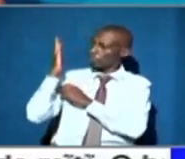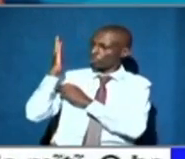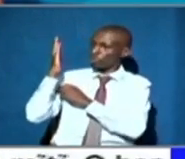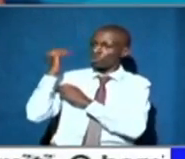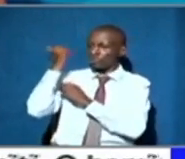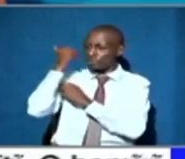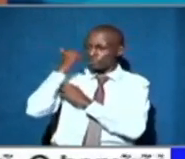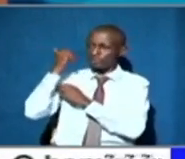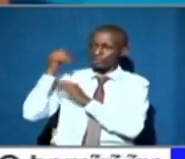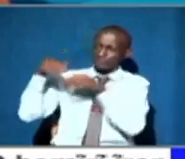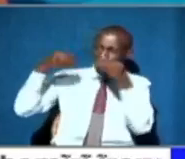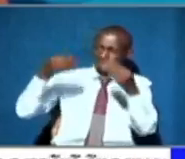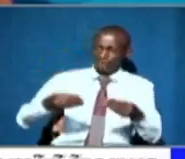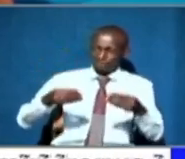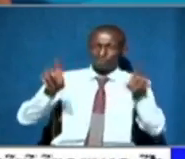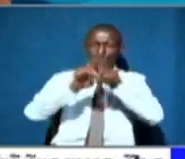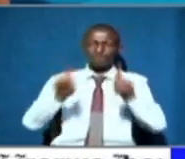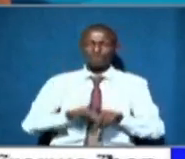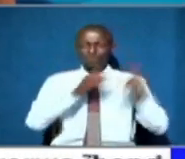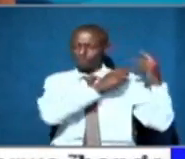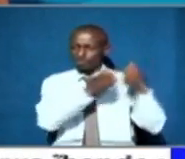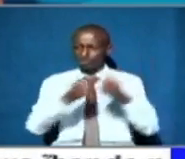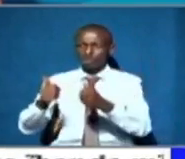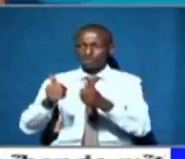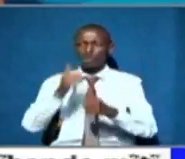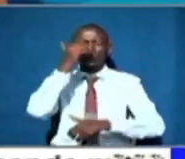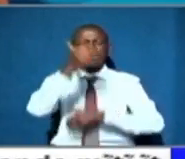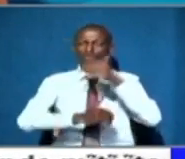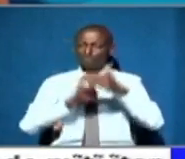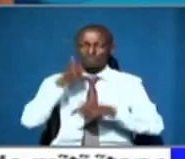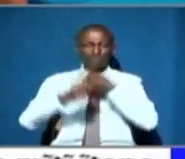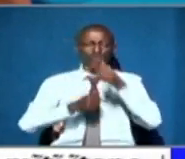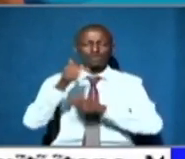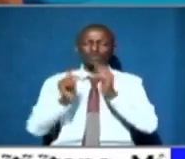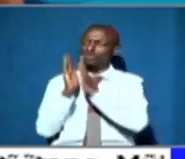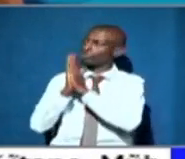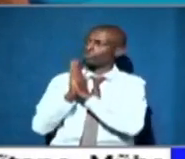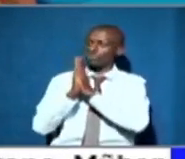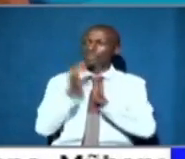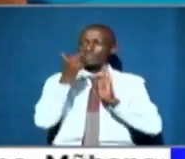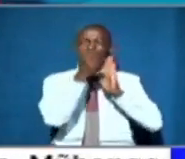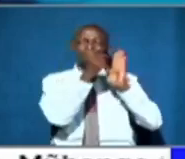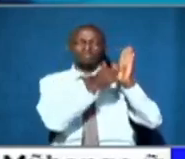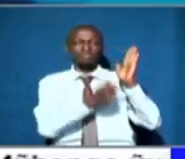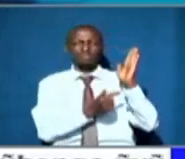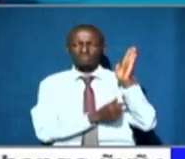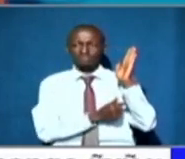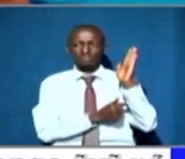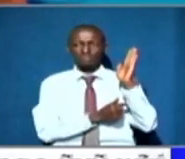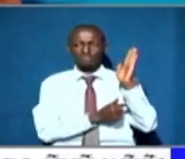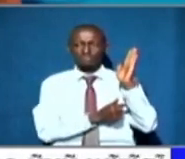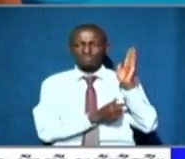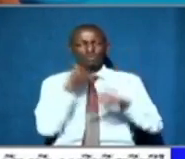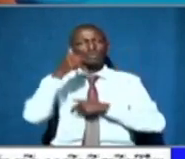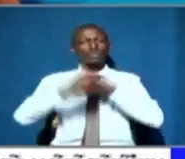mirimu yothe na ngai niwe urikagia kana ninaga mirimu tuthie na mbere na maundu maya twirito tunyiterere thirikari